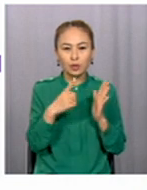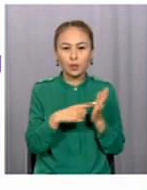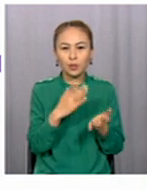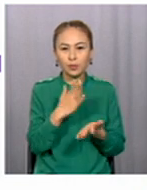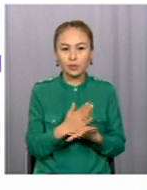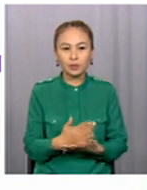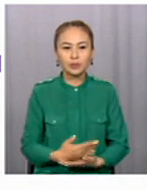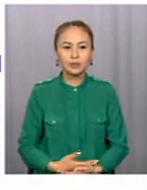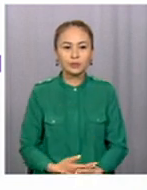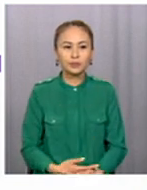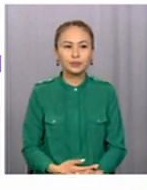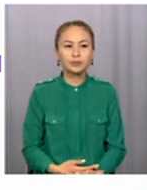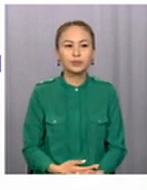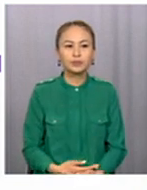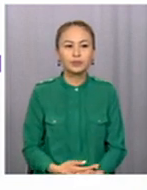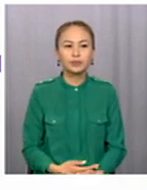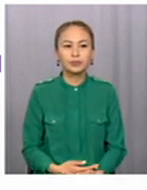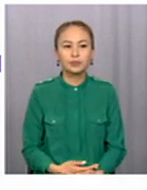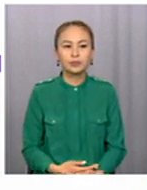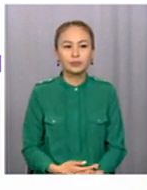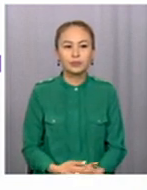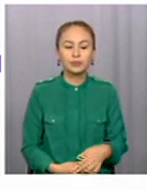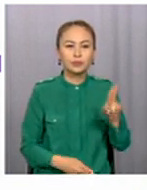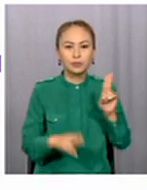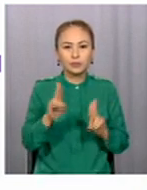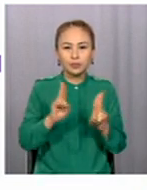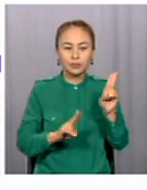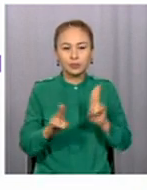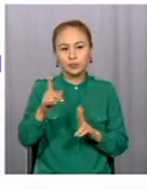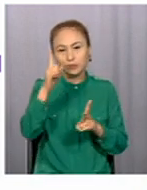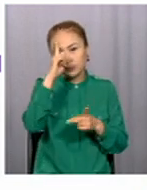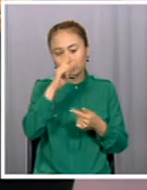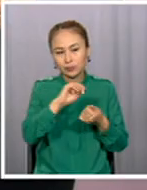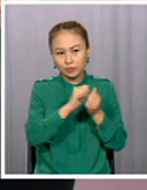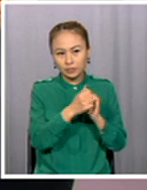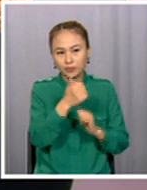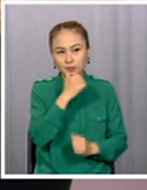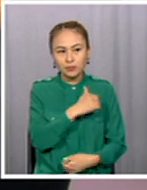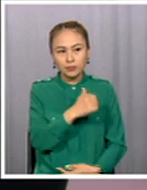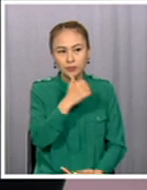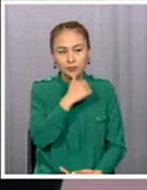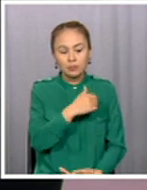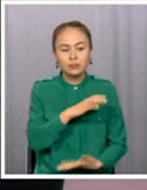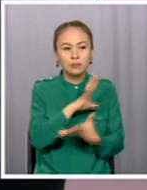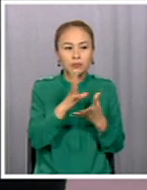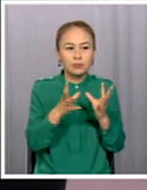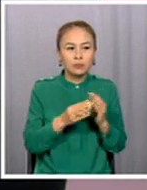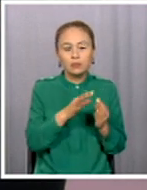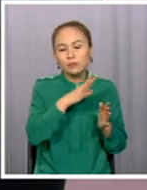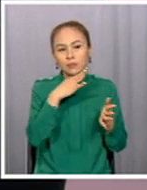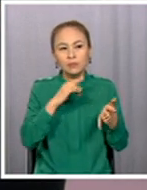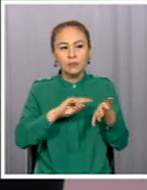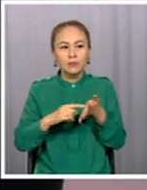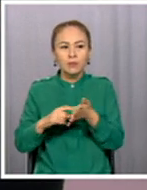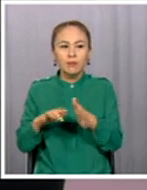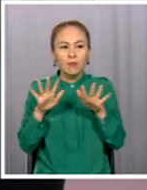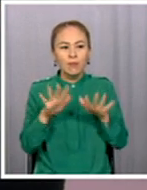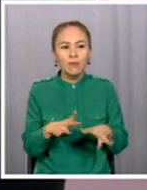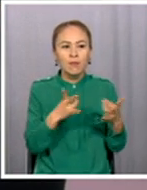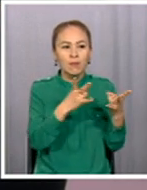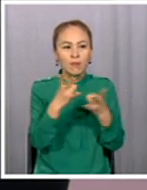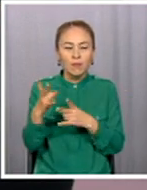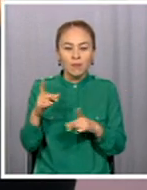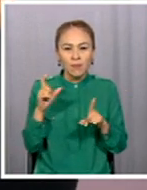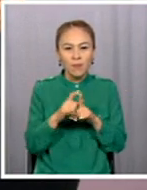сұрақтары қойылады. Ережені жаттап алуға тырысыңдар. Енді көп нүктенің орнына керекті